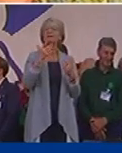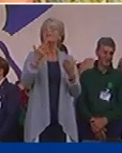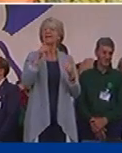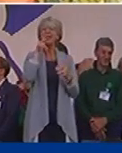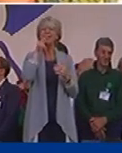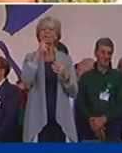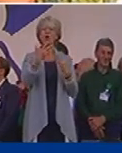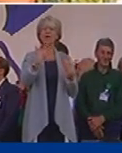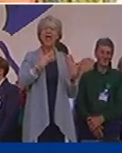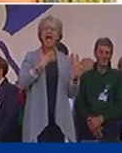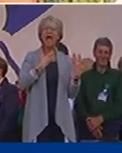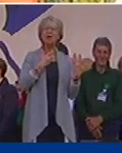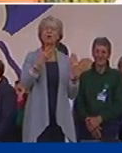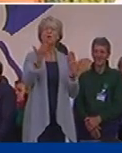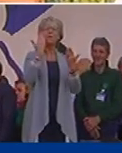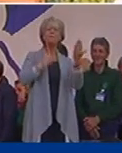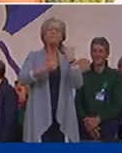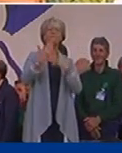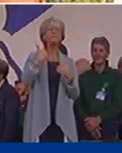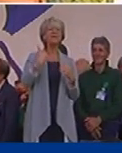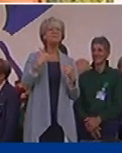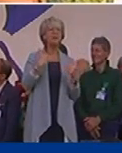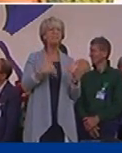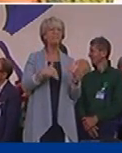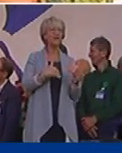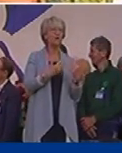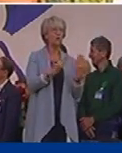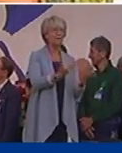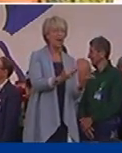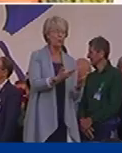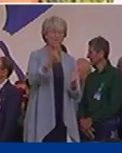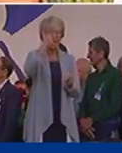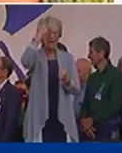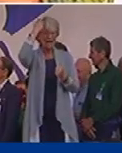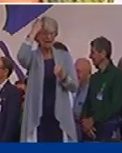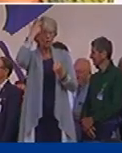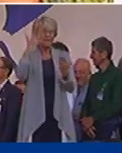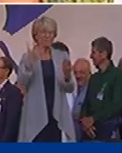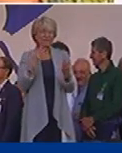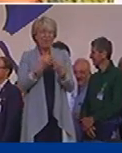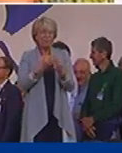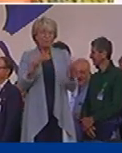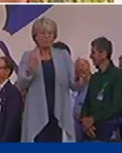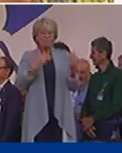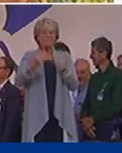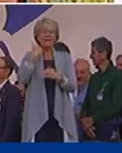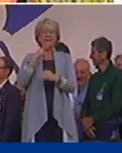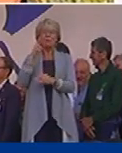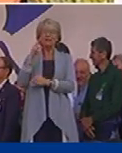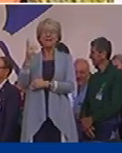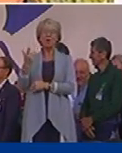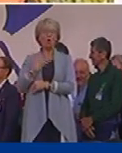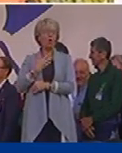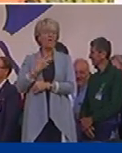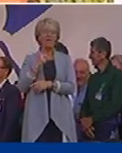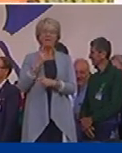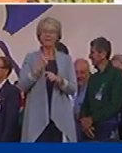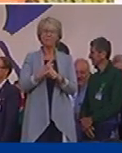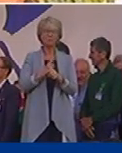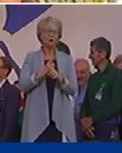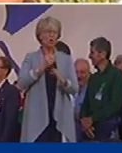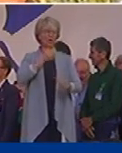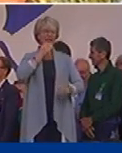Ma questo ci era chiaro anche prima dell'avvento del governo Renzi, che non aveva bisogno di